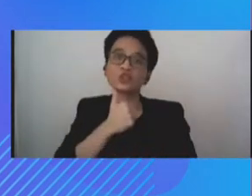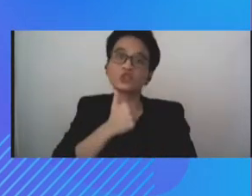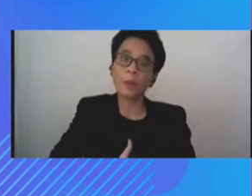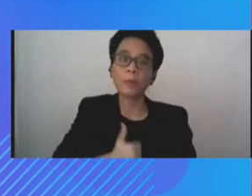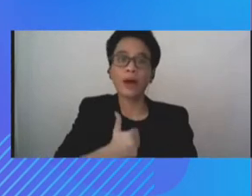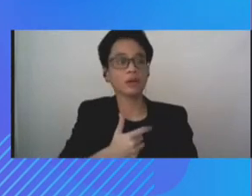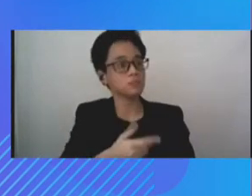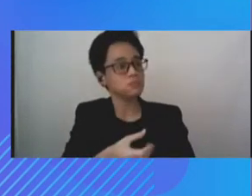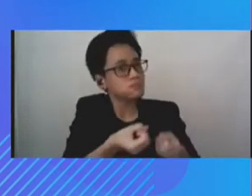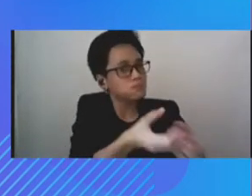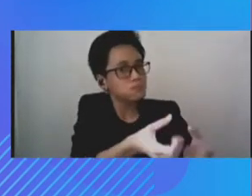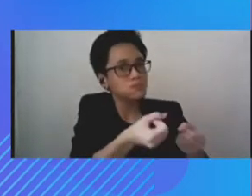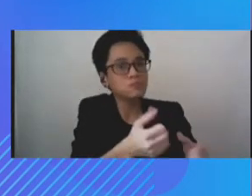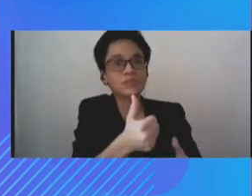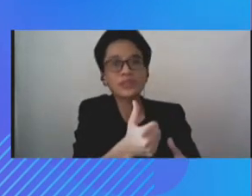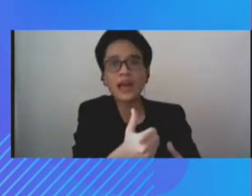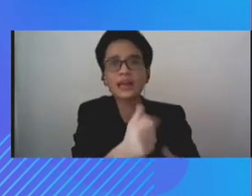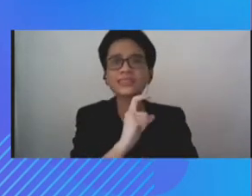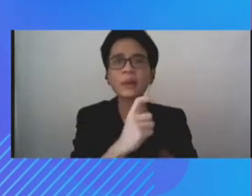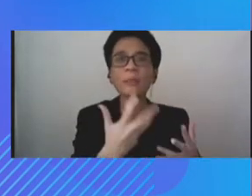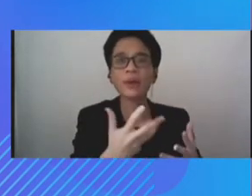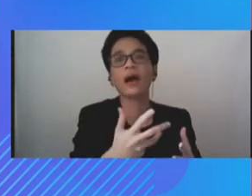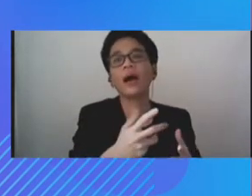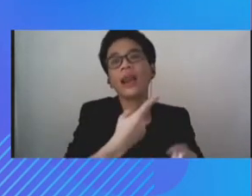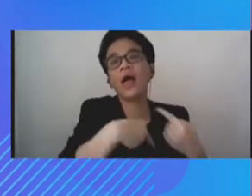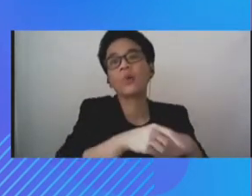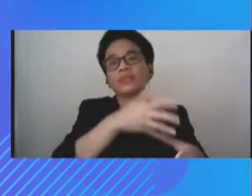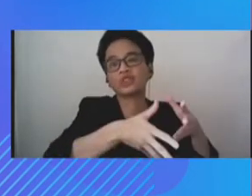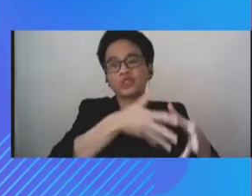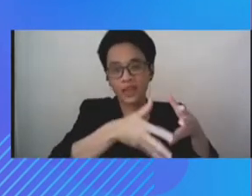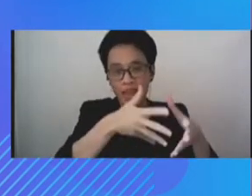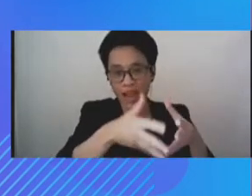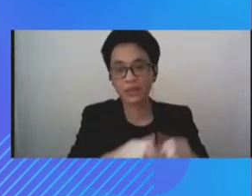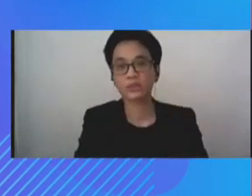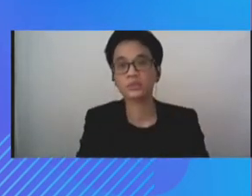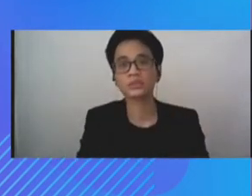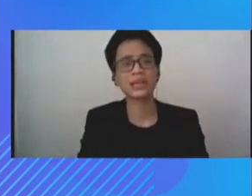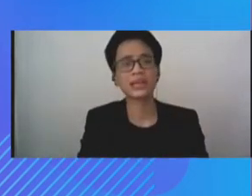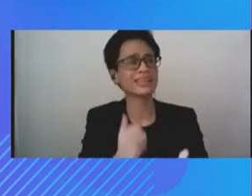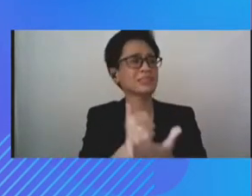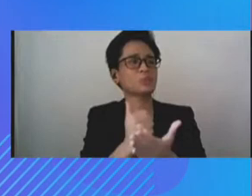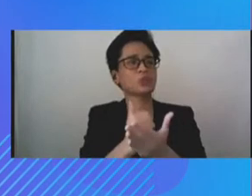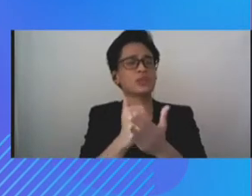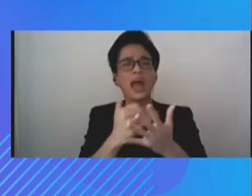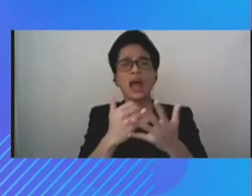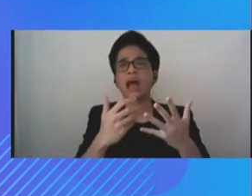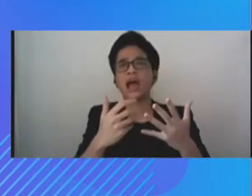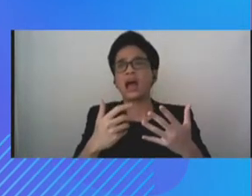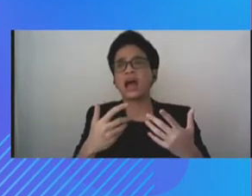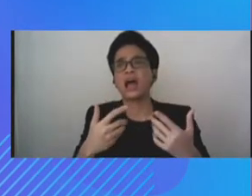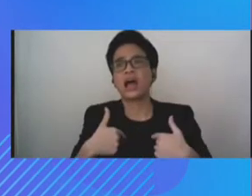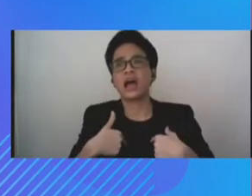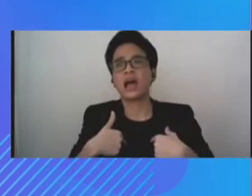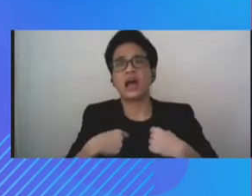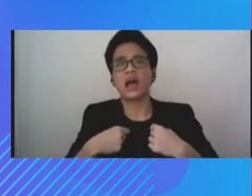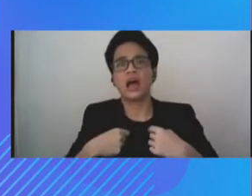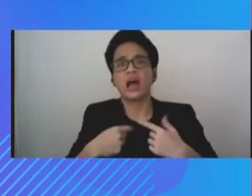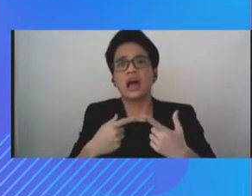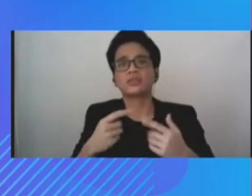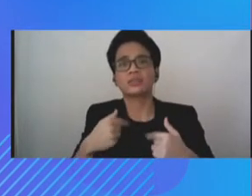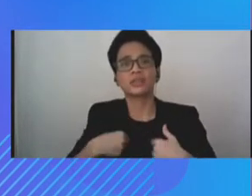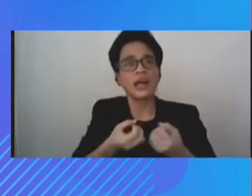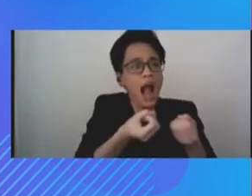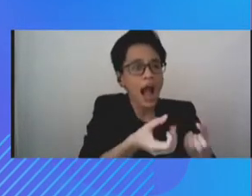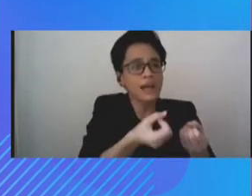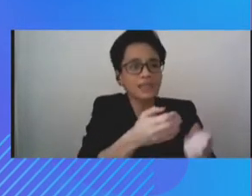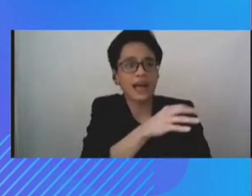hal-hal penting sebenarnya, basically apa yang saya persiapkan buat dia itu sama aja sama seperti yang saya persiapkan untuk kakak-kakaknya yang